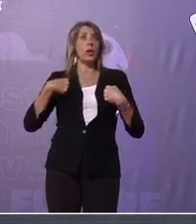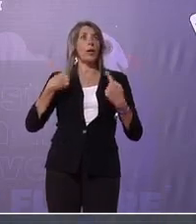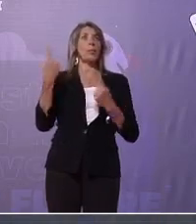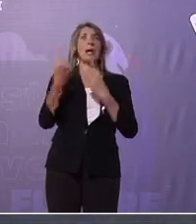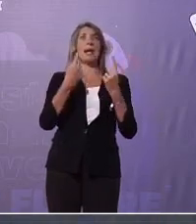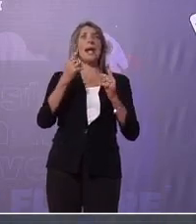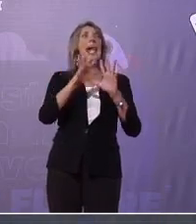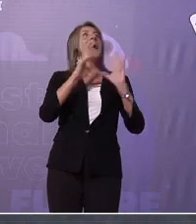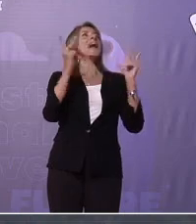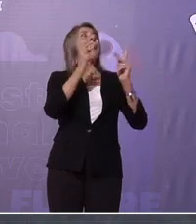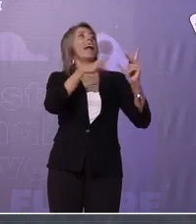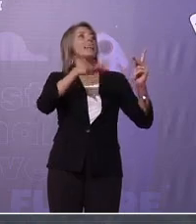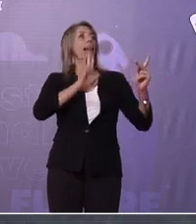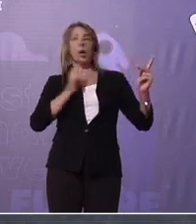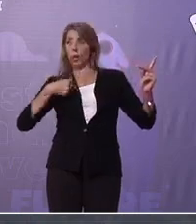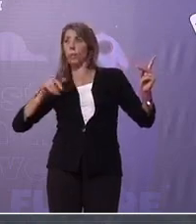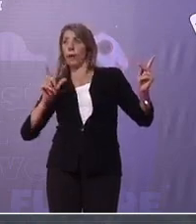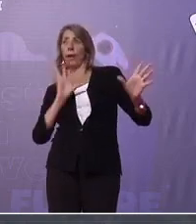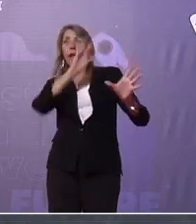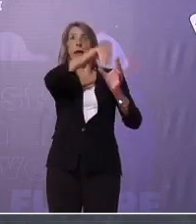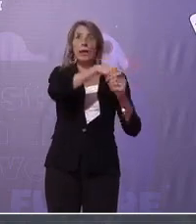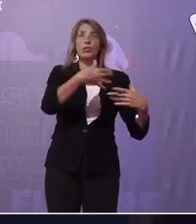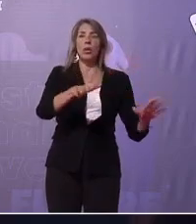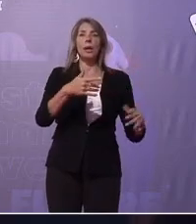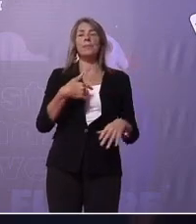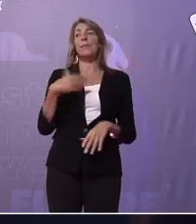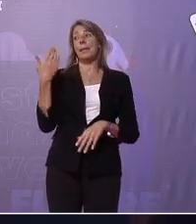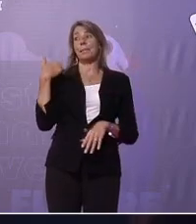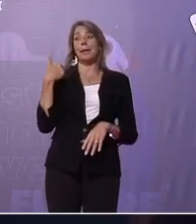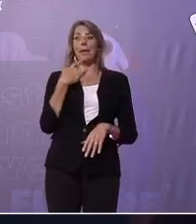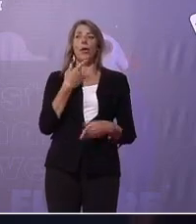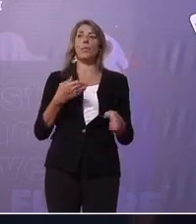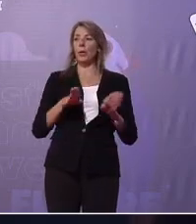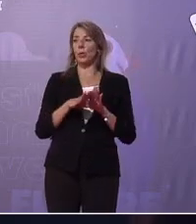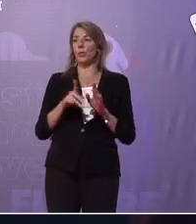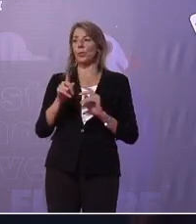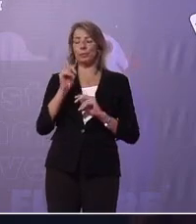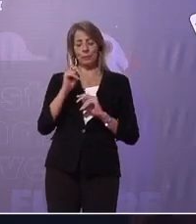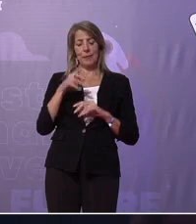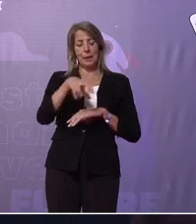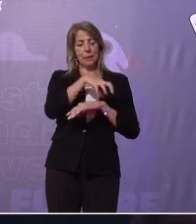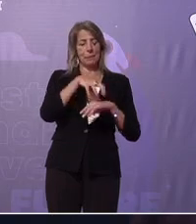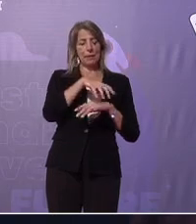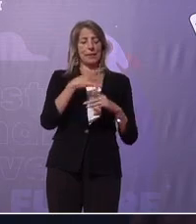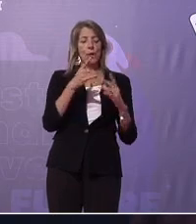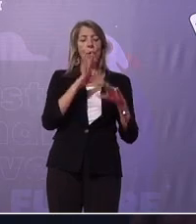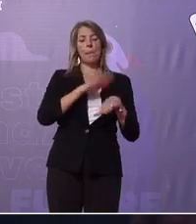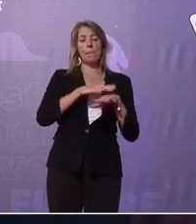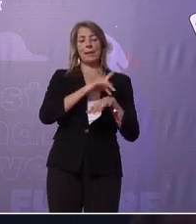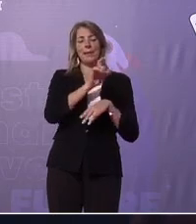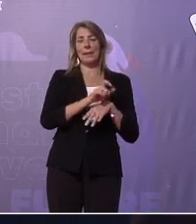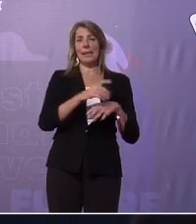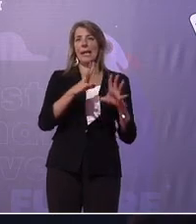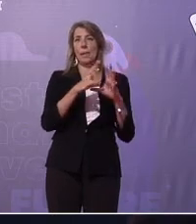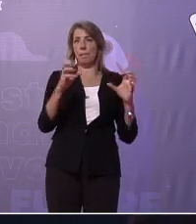in questa realtà noi dobbiamo essere in grado di competere concludo il discorso di prima applicandolo quello del Ministero del made in Italy e delle imprese credo che